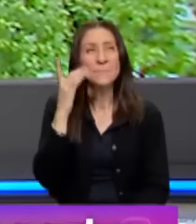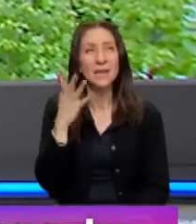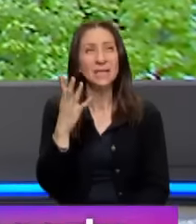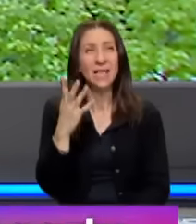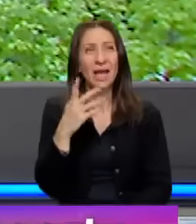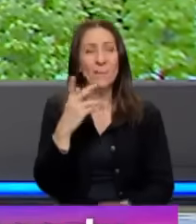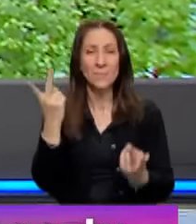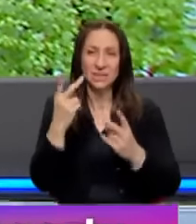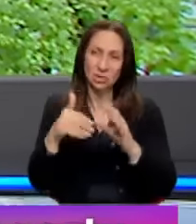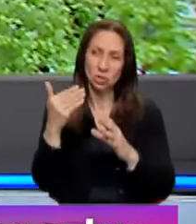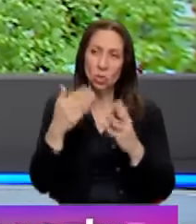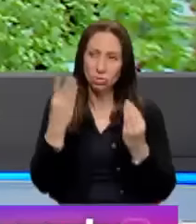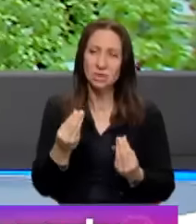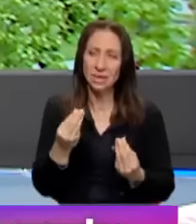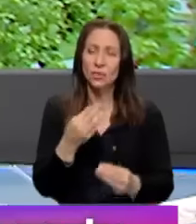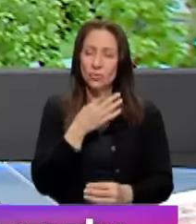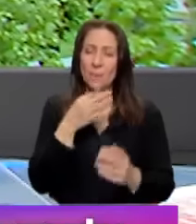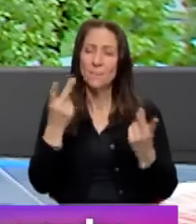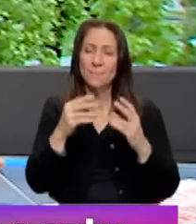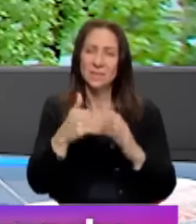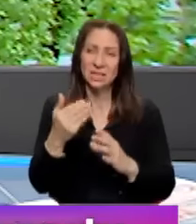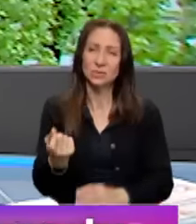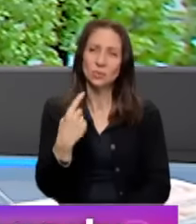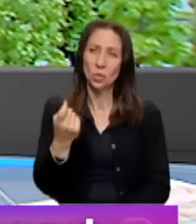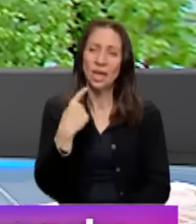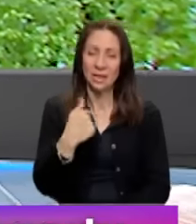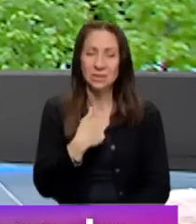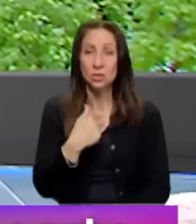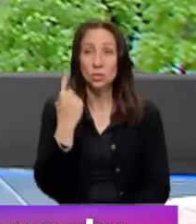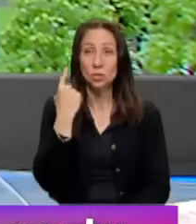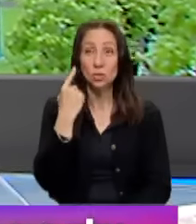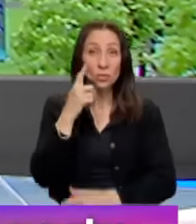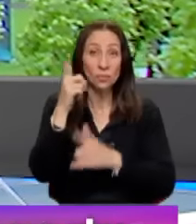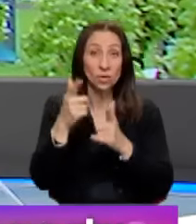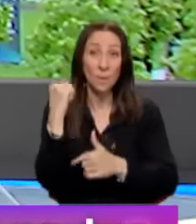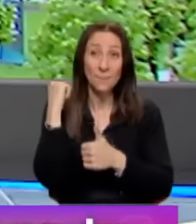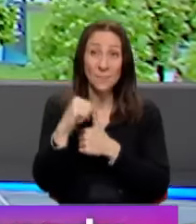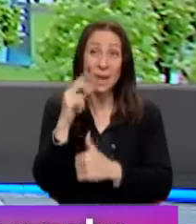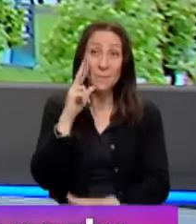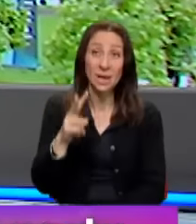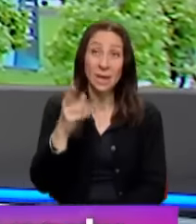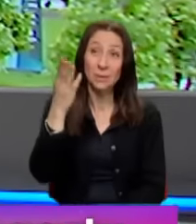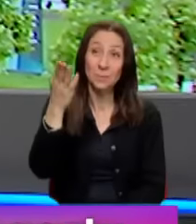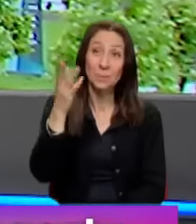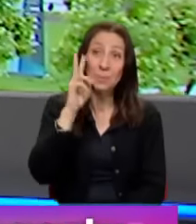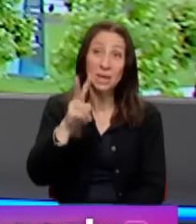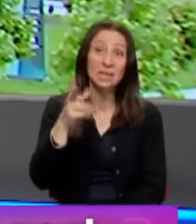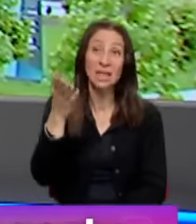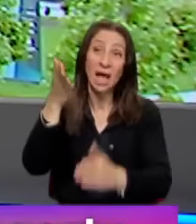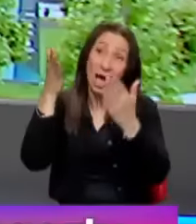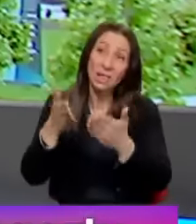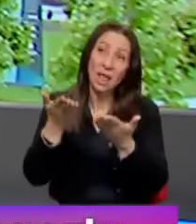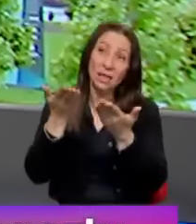mesajlar gelecektir lütfen Mesajlarını da bizlere ulaştırsın dünkü görüntülere bir kez daha bakalım bakın ne